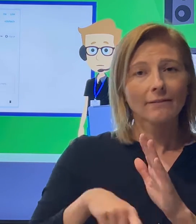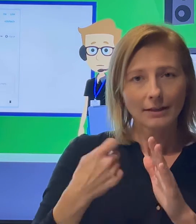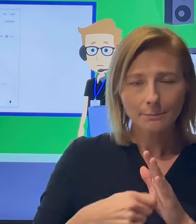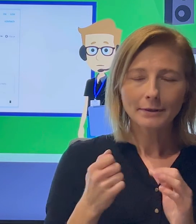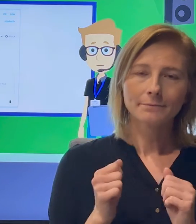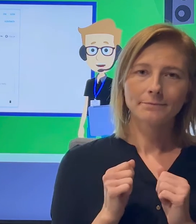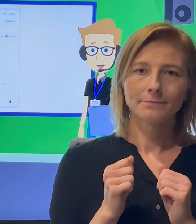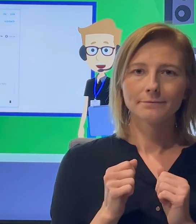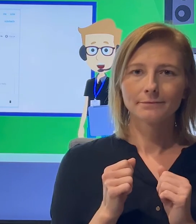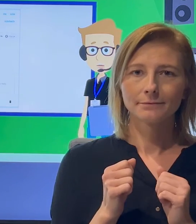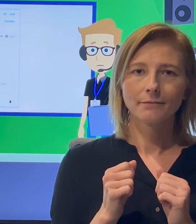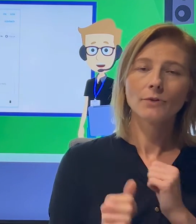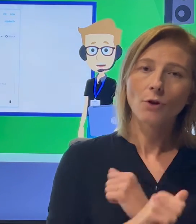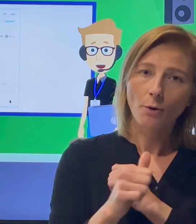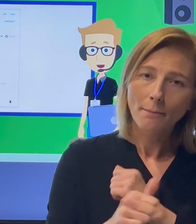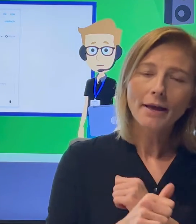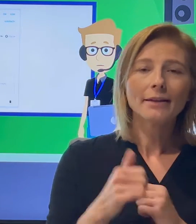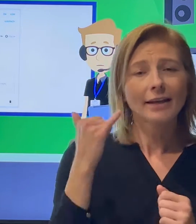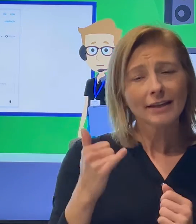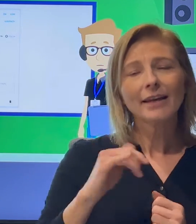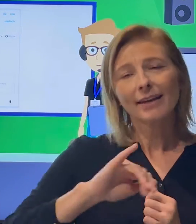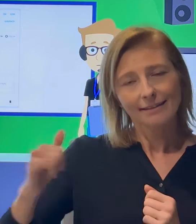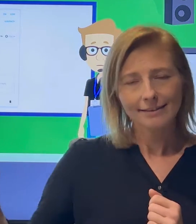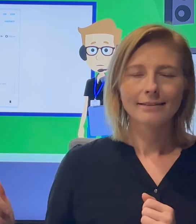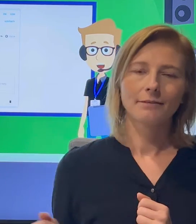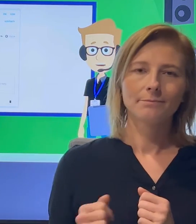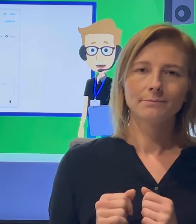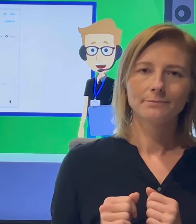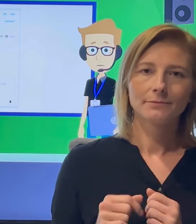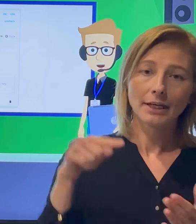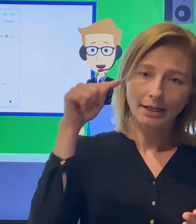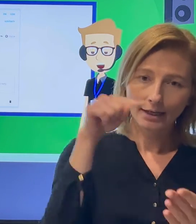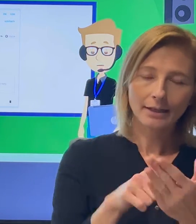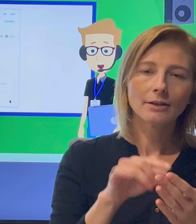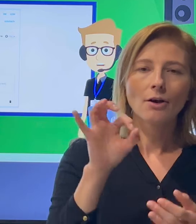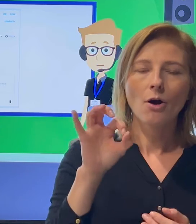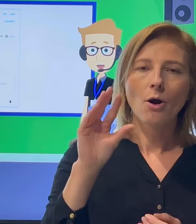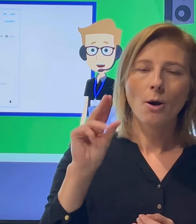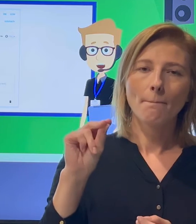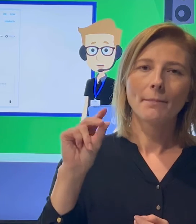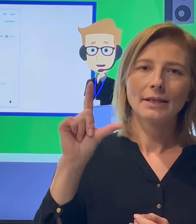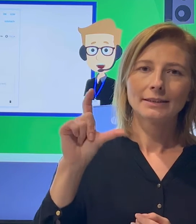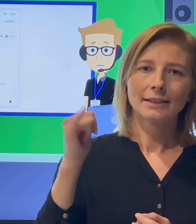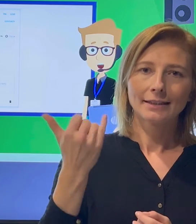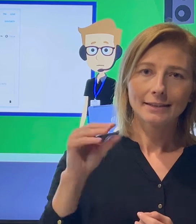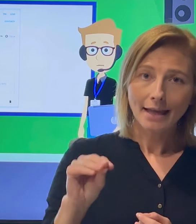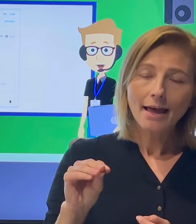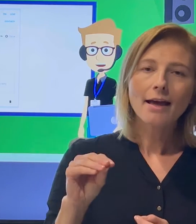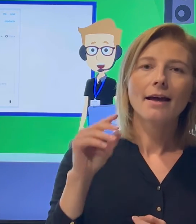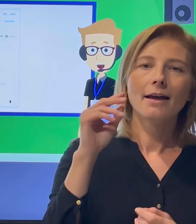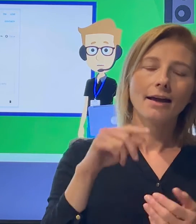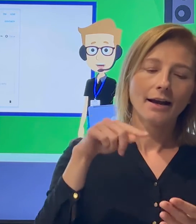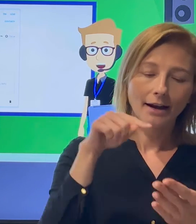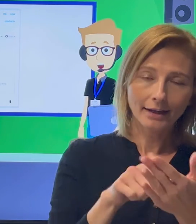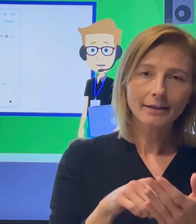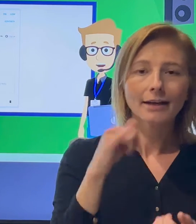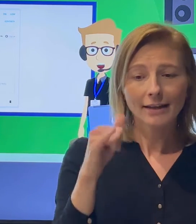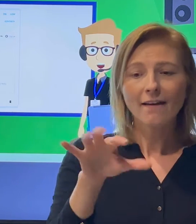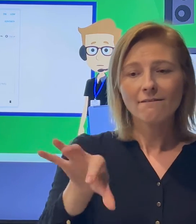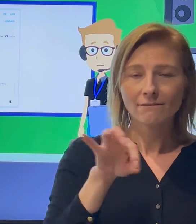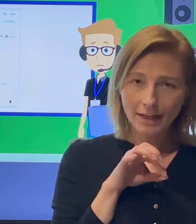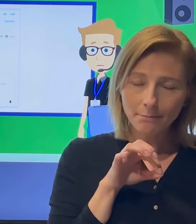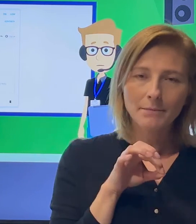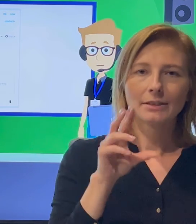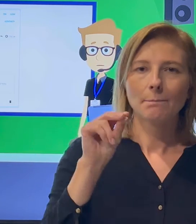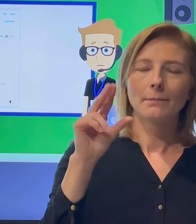filmy, dokumenty i tak dalej. Kliknij opcję Dołącz plik, a następnie wybierz plik z komputera i załącz go